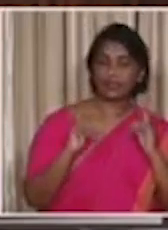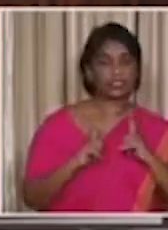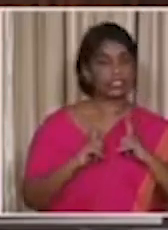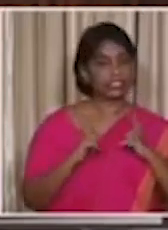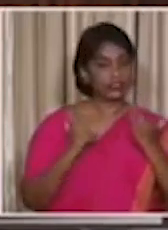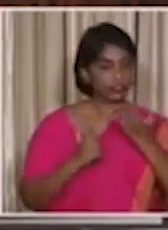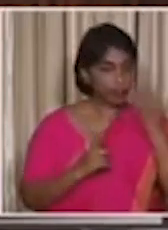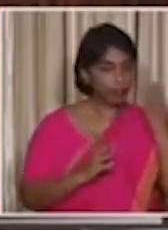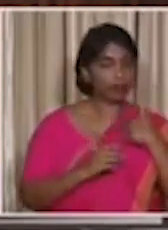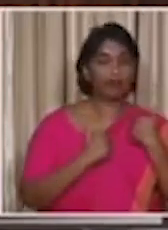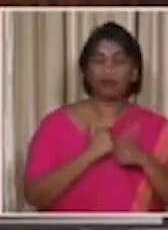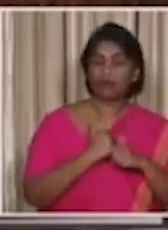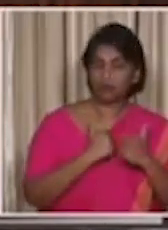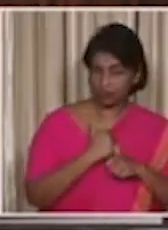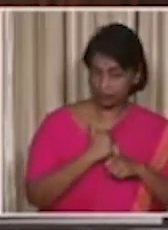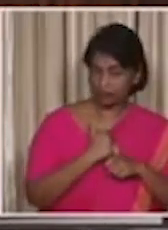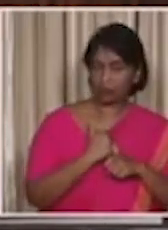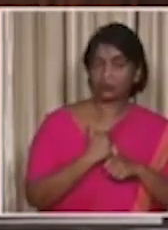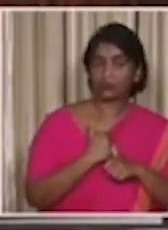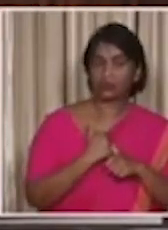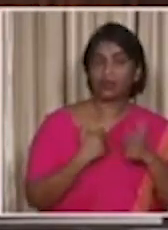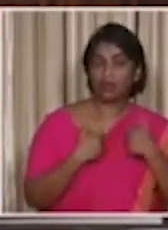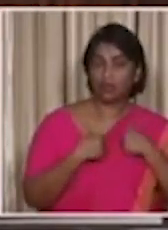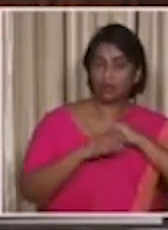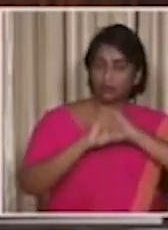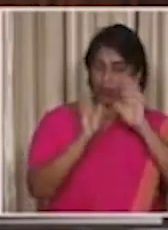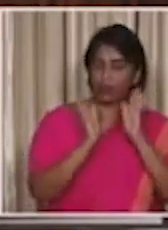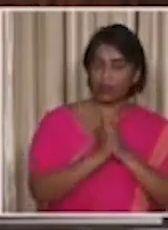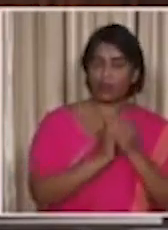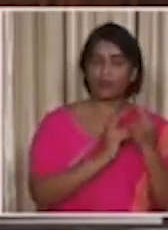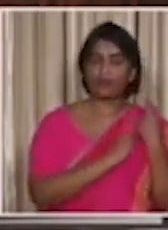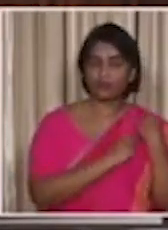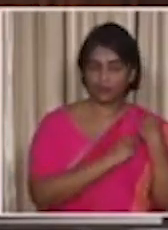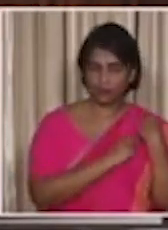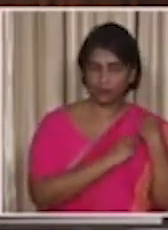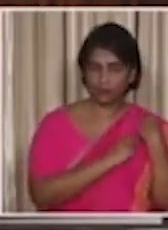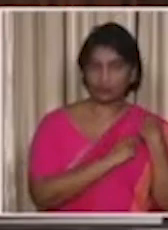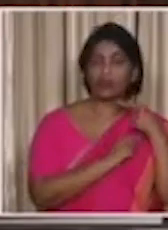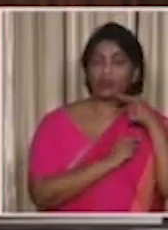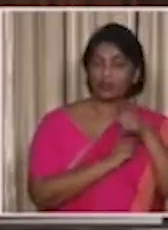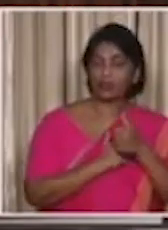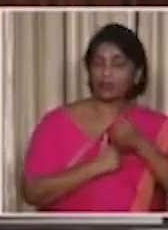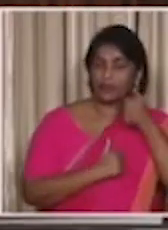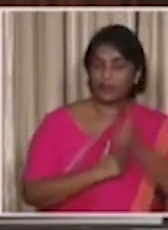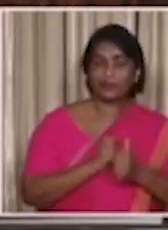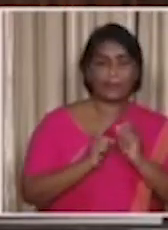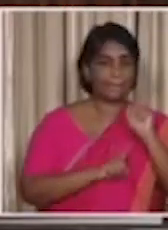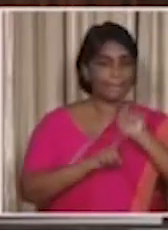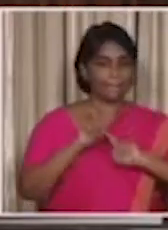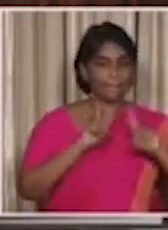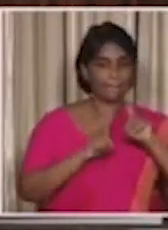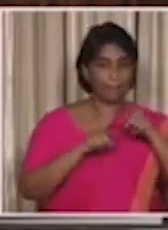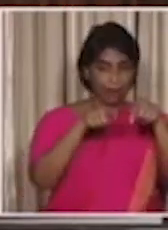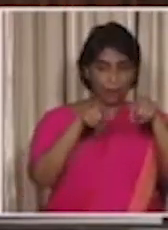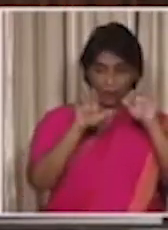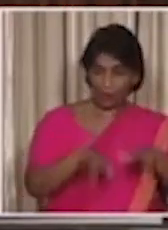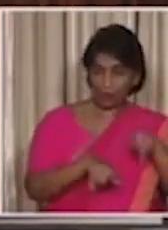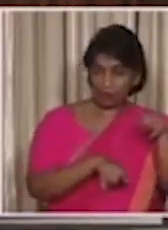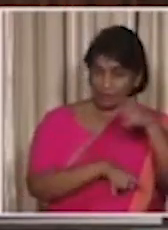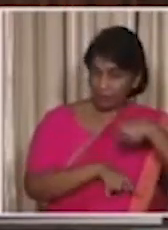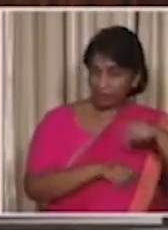රටක් නිර්මාණය කිරීමටයි අප හැමගේම වගකීම. මේ උත්තරිත සභාවේ සිටින ඔබේ වගකීමත්